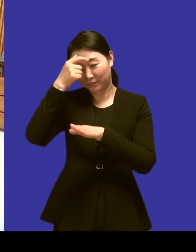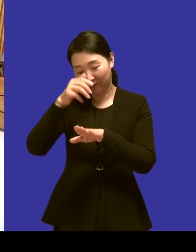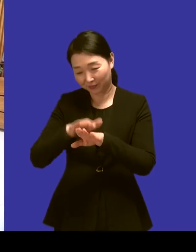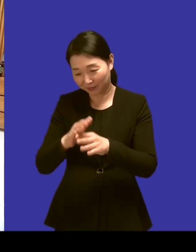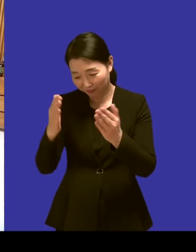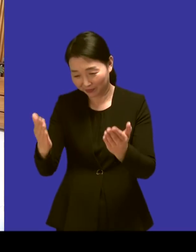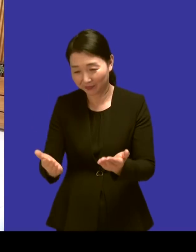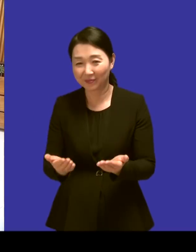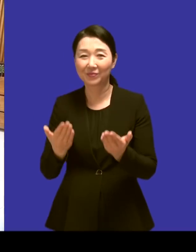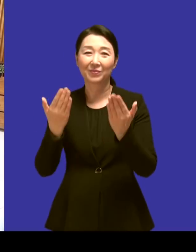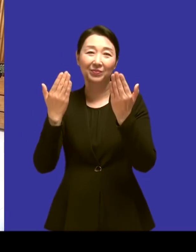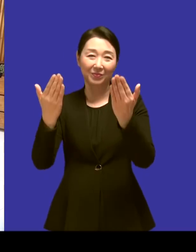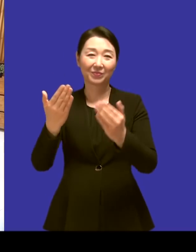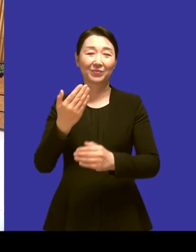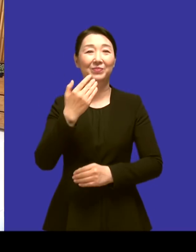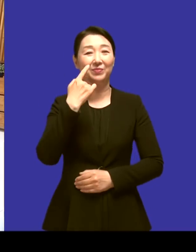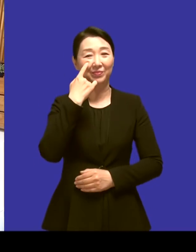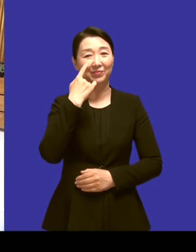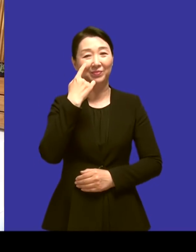주를